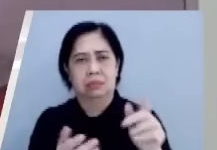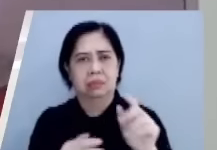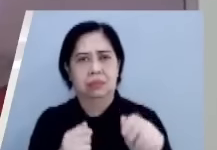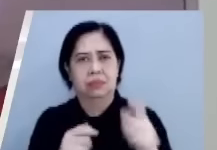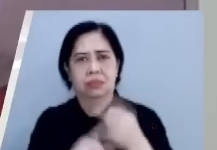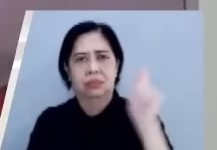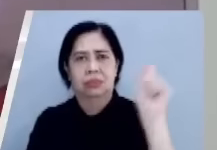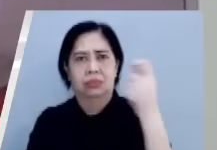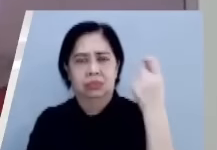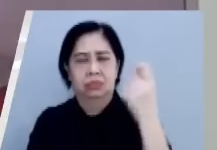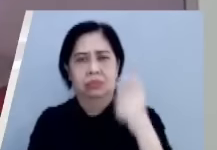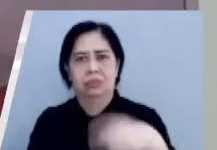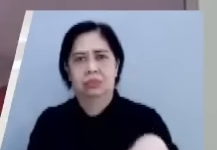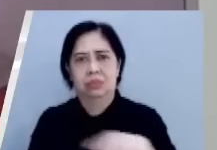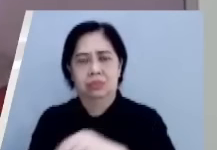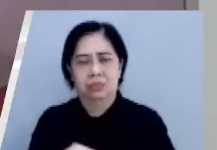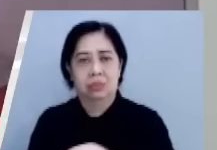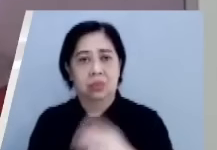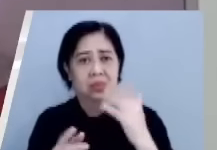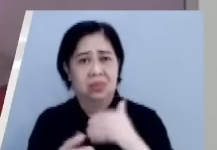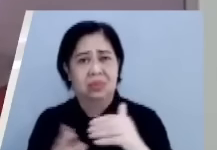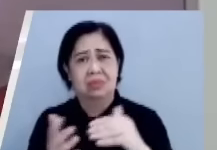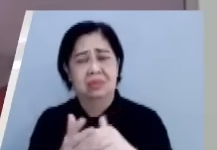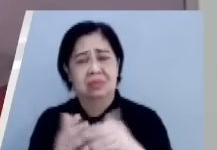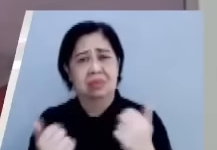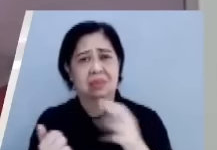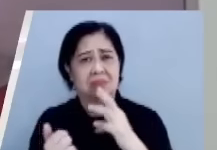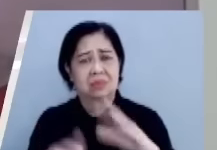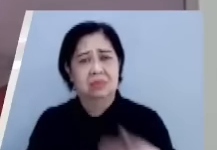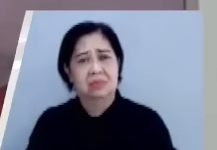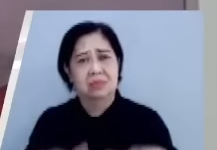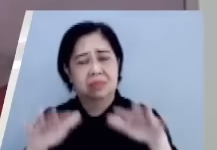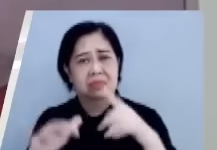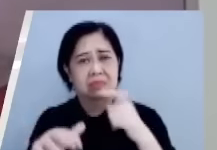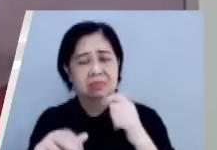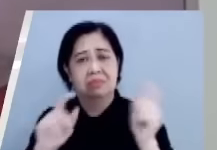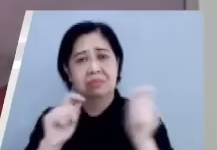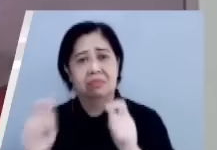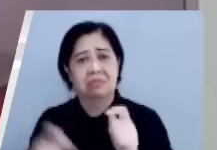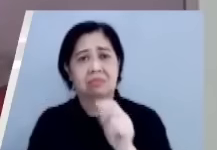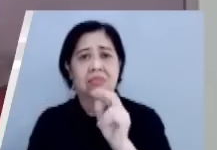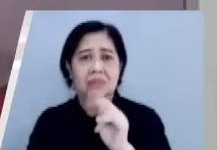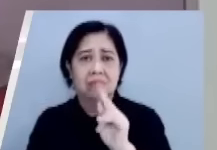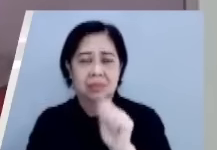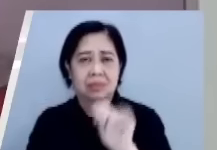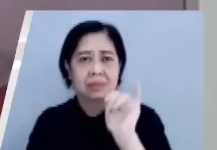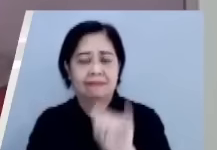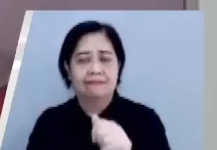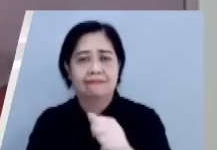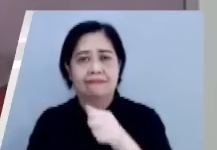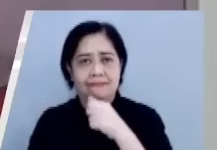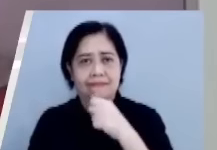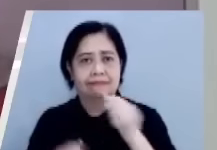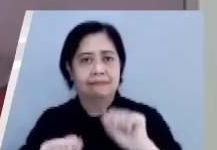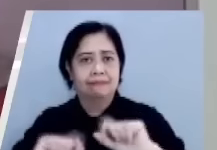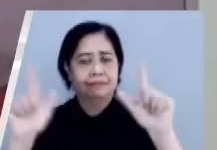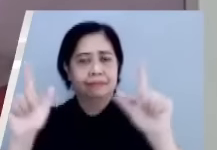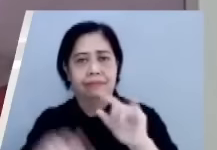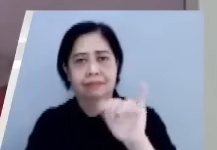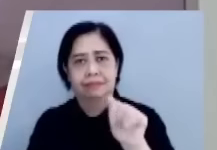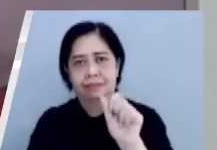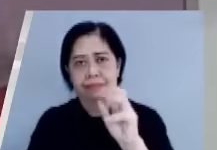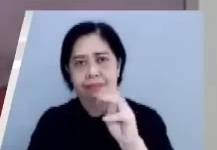Cagayan. Muli naman kasing tumataas ang baha roon dahil sa bagyong Mika. At yan ang tinutukan live ni Jasmine Gabriel Galban